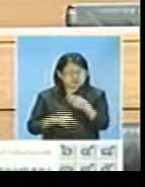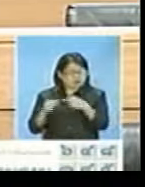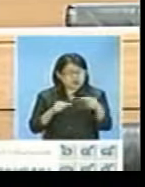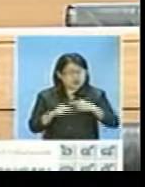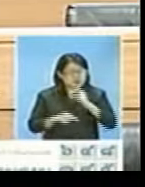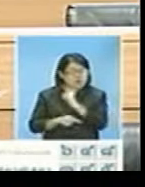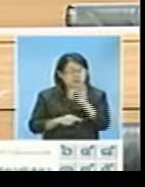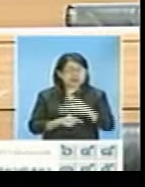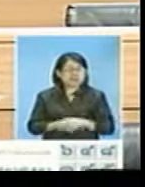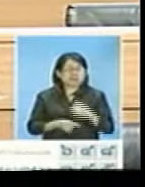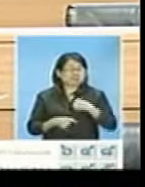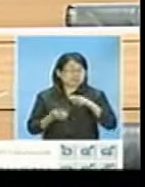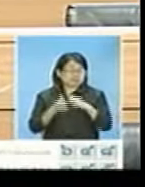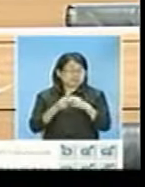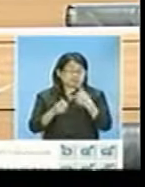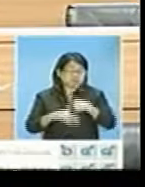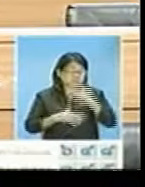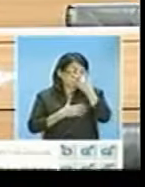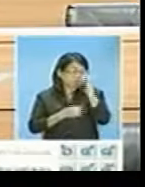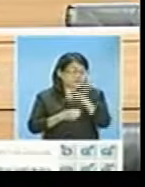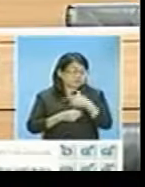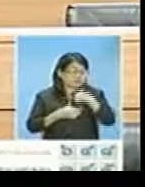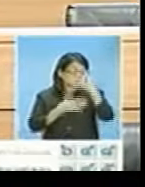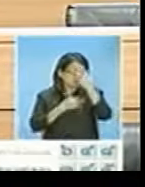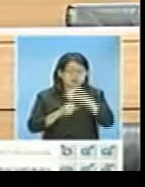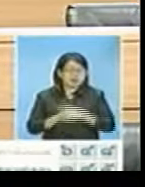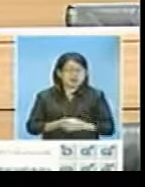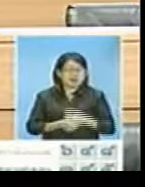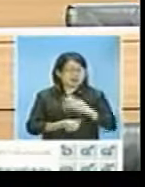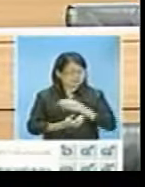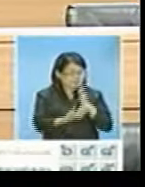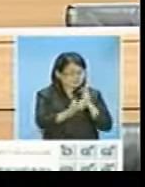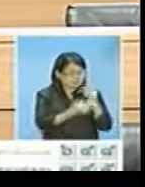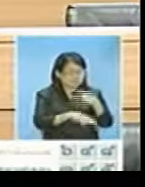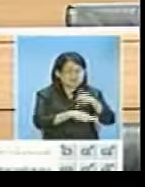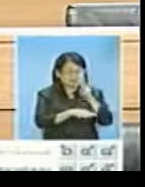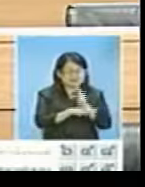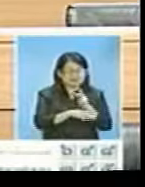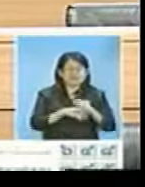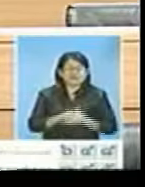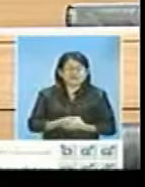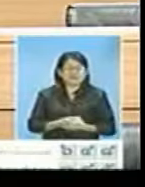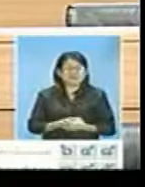ครับ ผมไม่ถือสาครับเราจะเข้าประเด็นนะครับ เชิญต่อครับครับ ผมจะกราบเรียนกับท่านประธานว่า